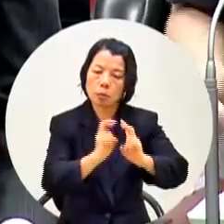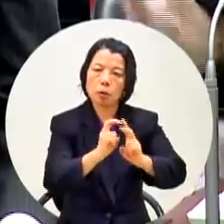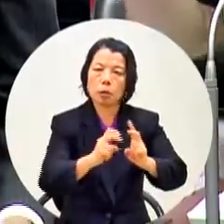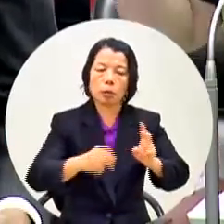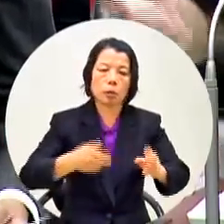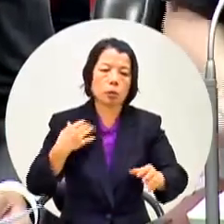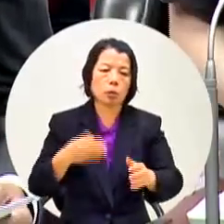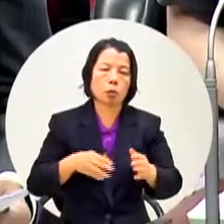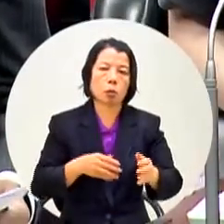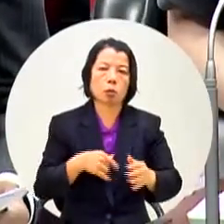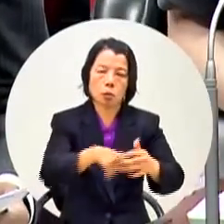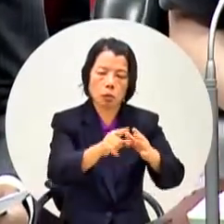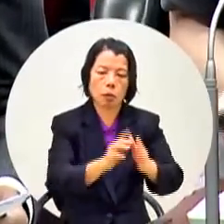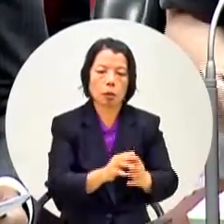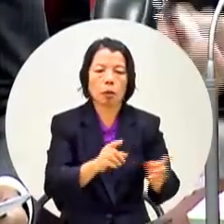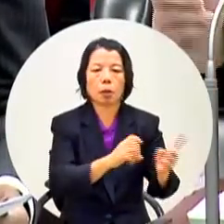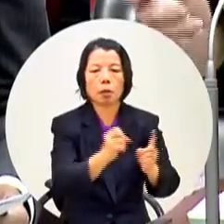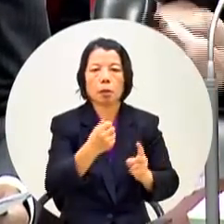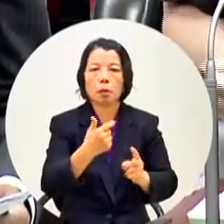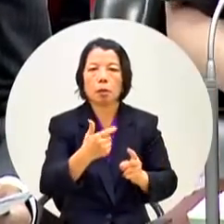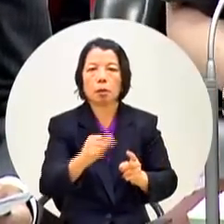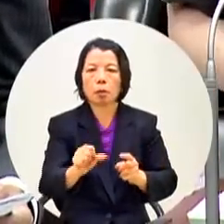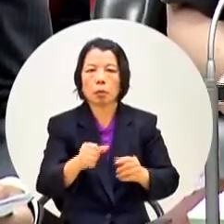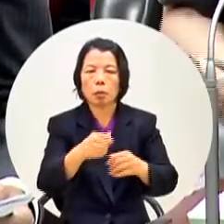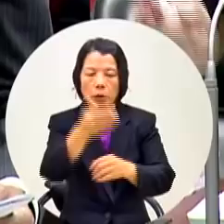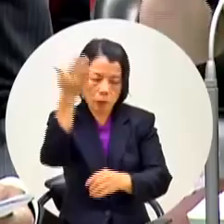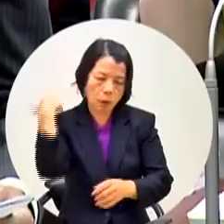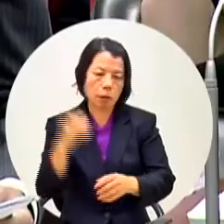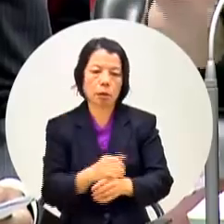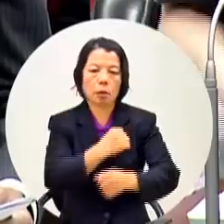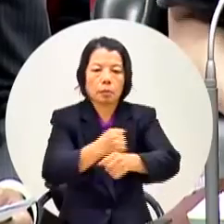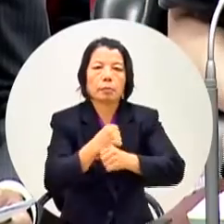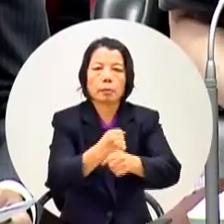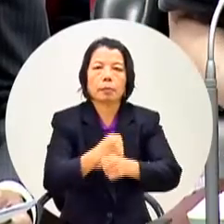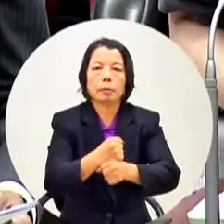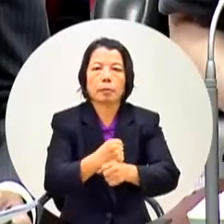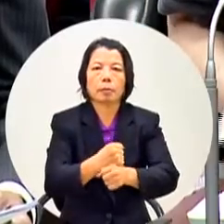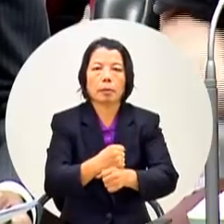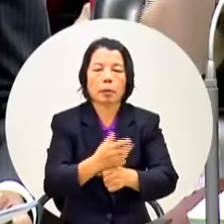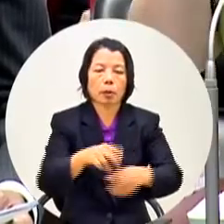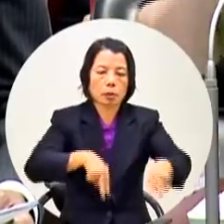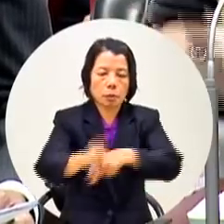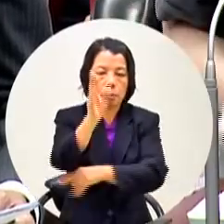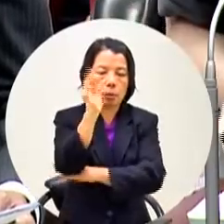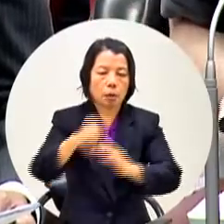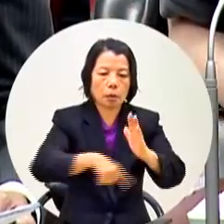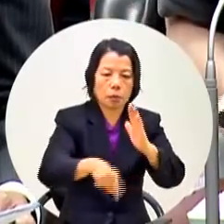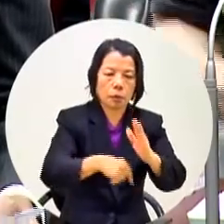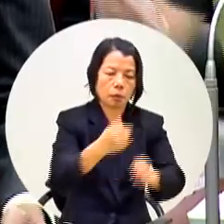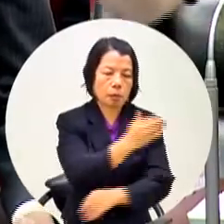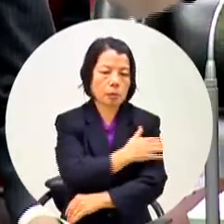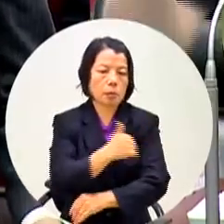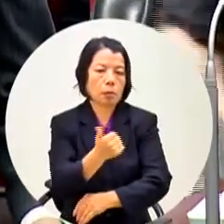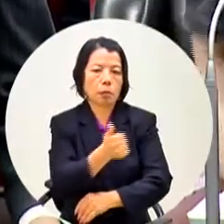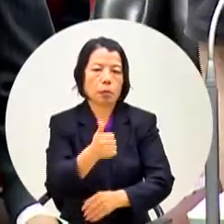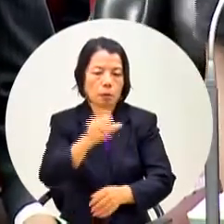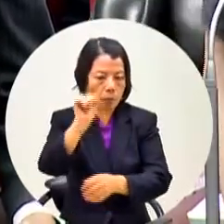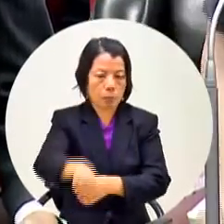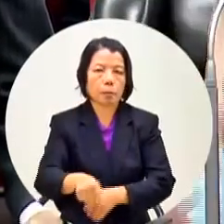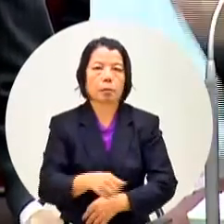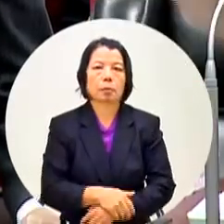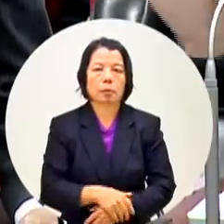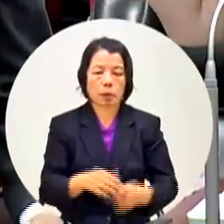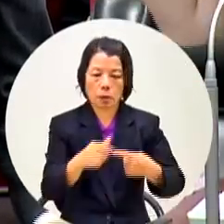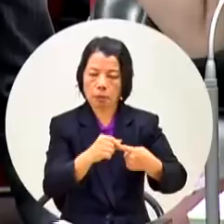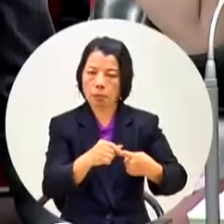11月26号由当时的马英九政府行政院院长陈冲，哦，那时候核定，哦，这是第一个问题。好，局长你可以参阅一